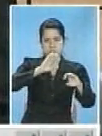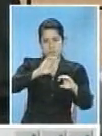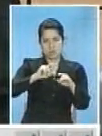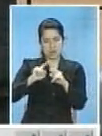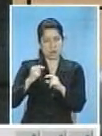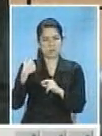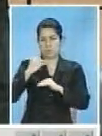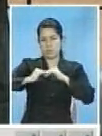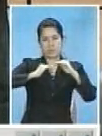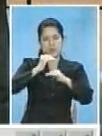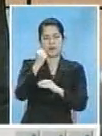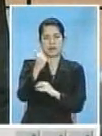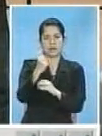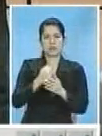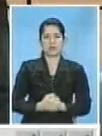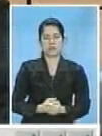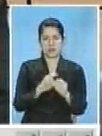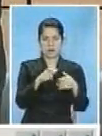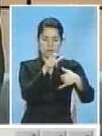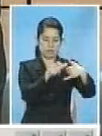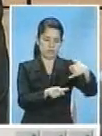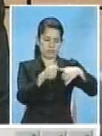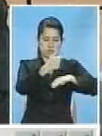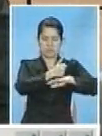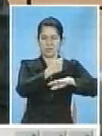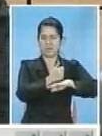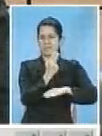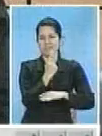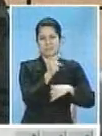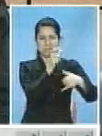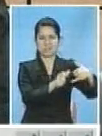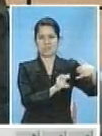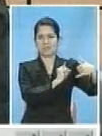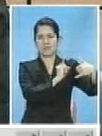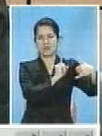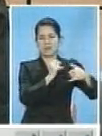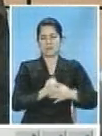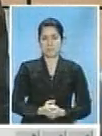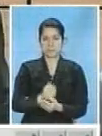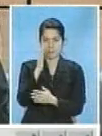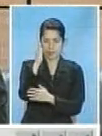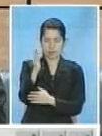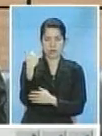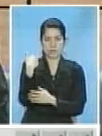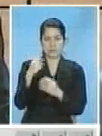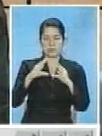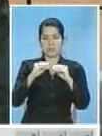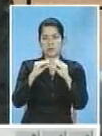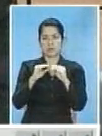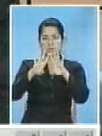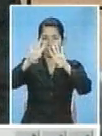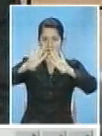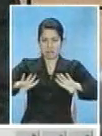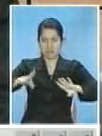แบบนี้ครับท่านอย่าไปเลยครับและเห็นได้ข่าวบอกว่าไม่ไปครั้งนี้แต่จะไปอาเซียนก็ต้องไปตอบคำถามอีกครับว่ากี่โรงงานที่เ